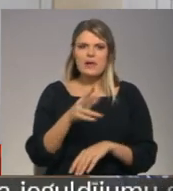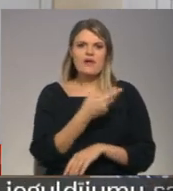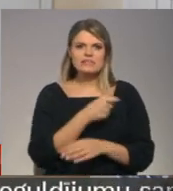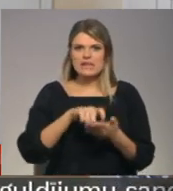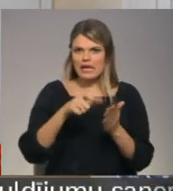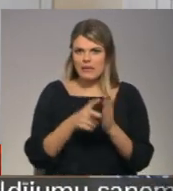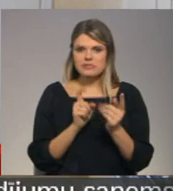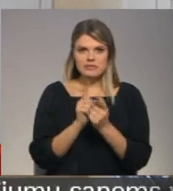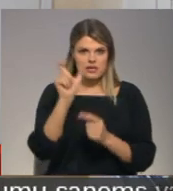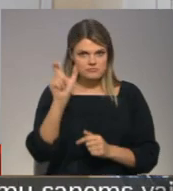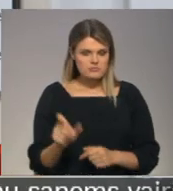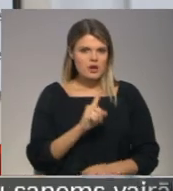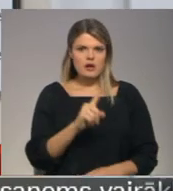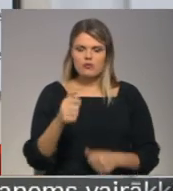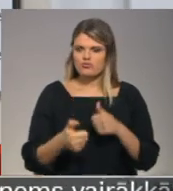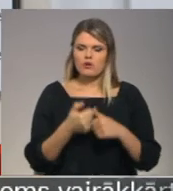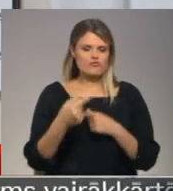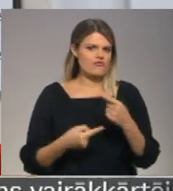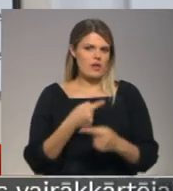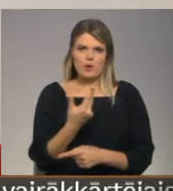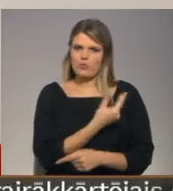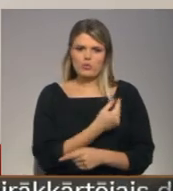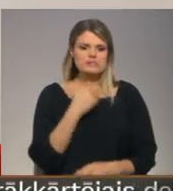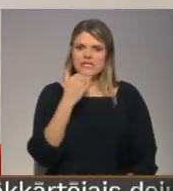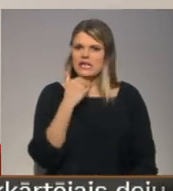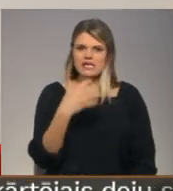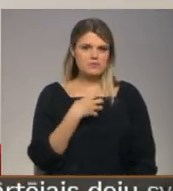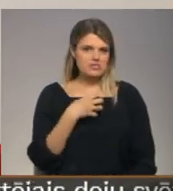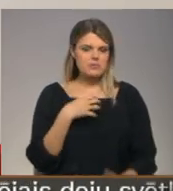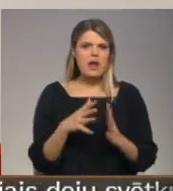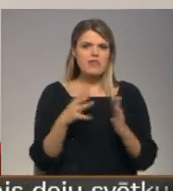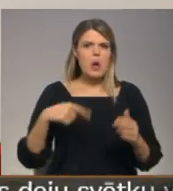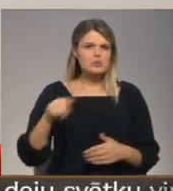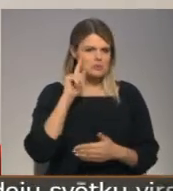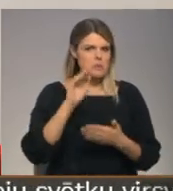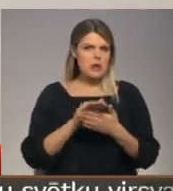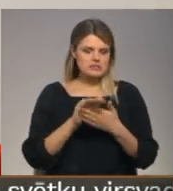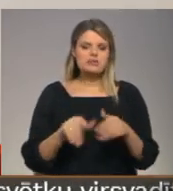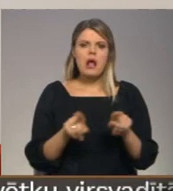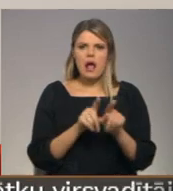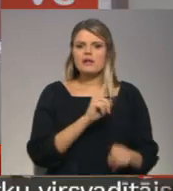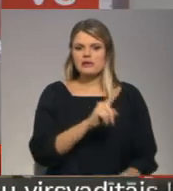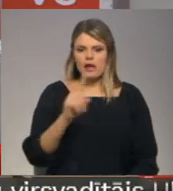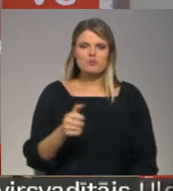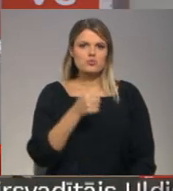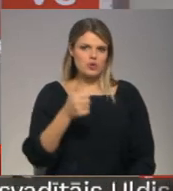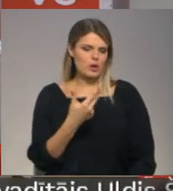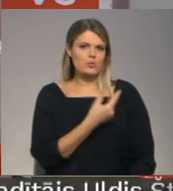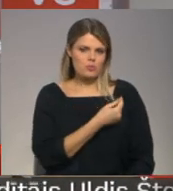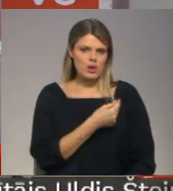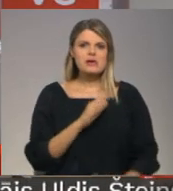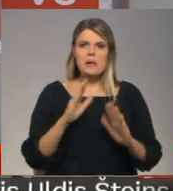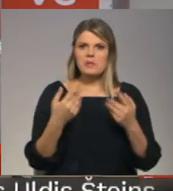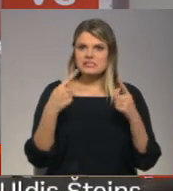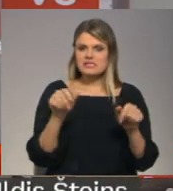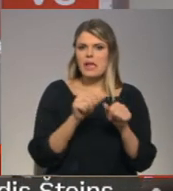pret gripu potējoties katru gadu, jo negrib saslimt. Daudzi mani paziņas arī katru gadu potējas. Tikmēr cita